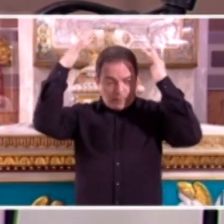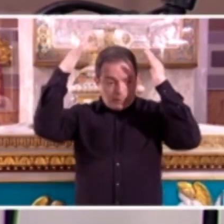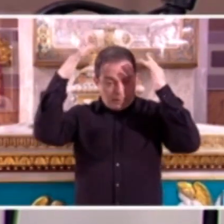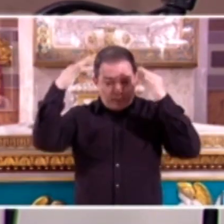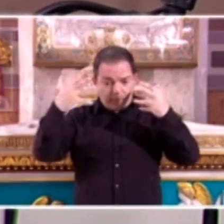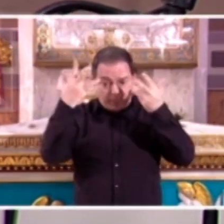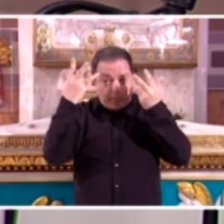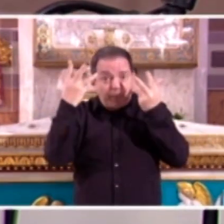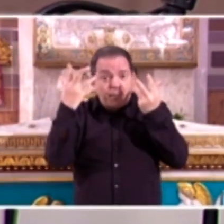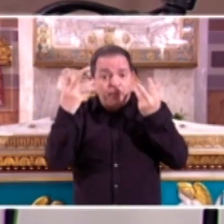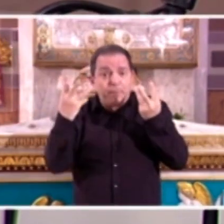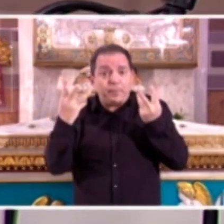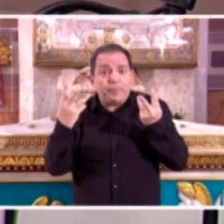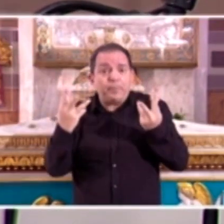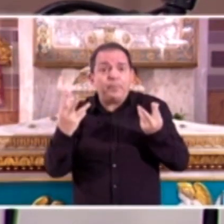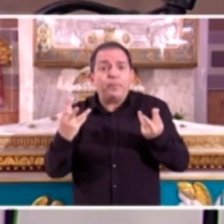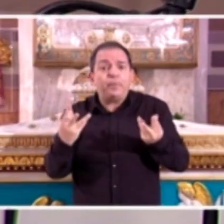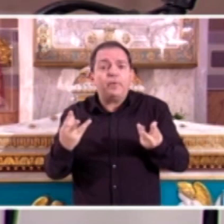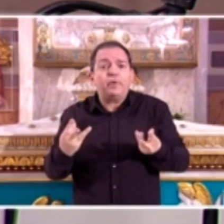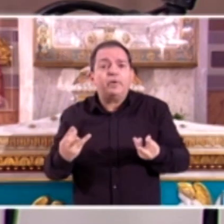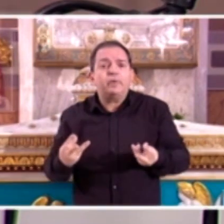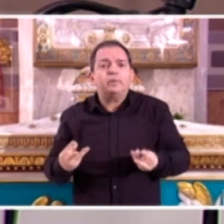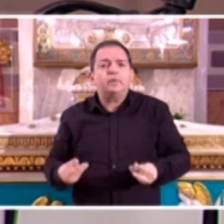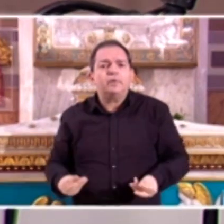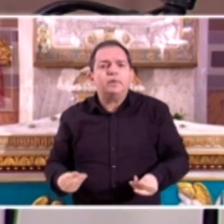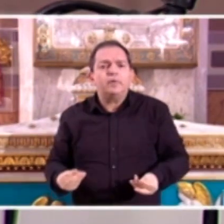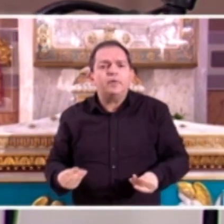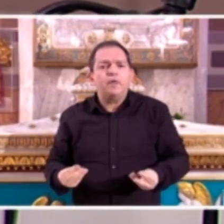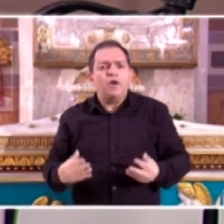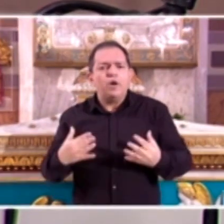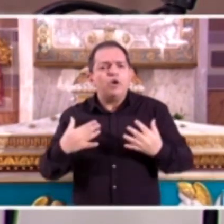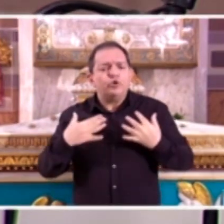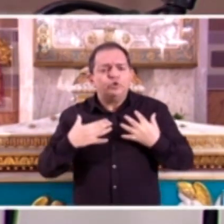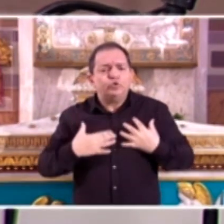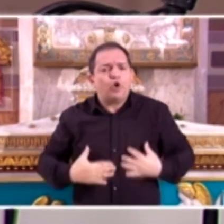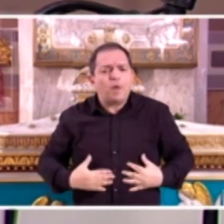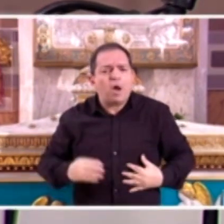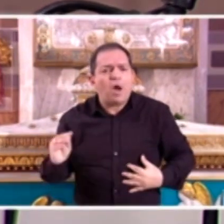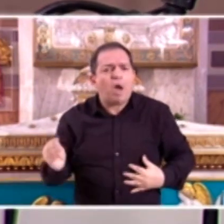Πνεύματος εστί, ου έχετε από Θεού